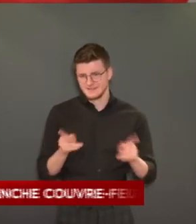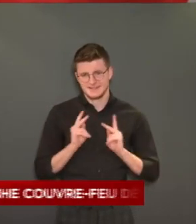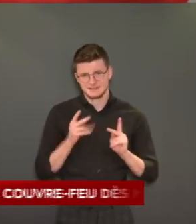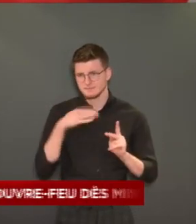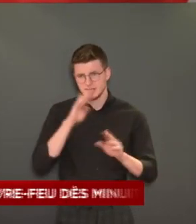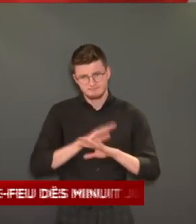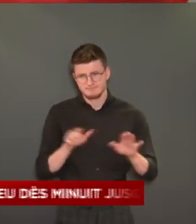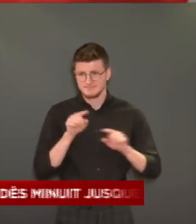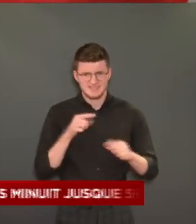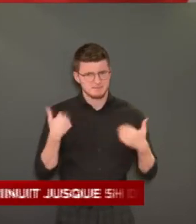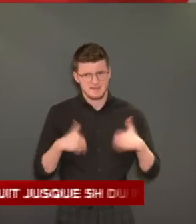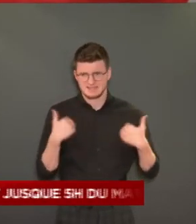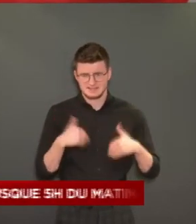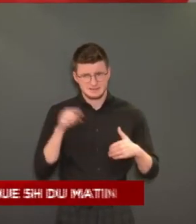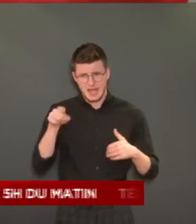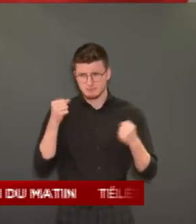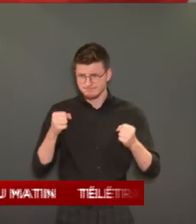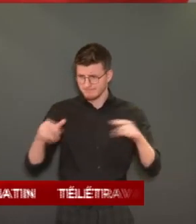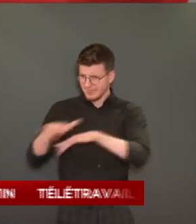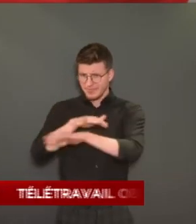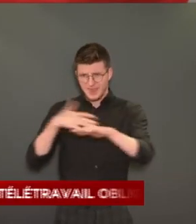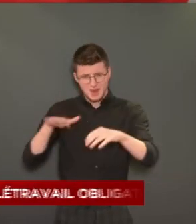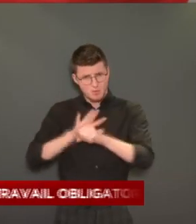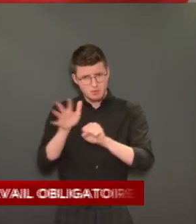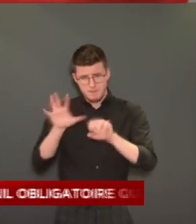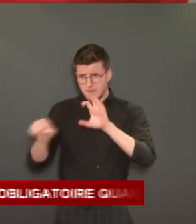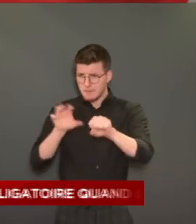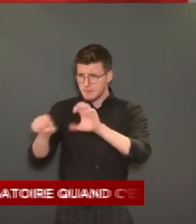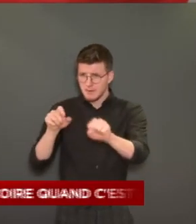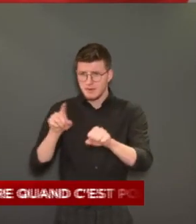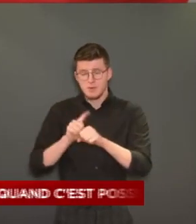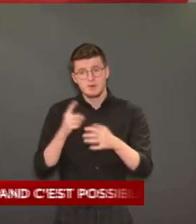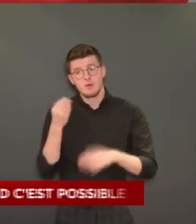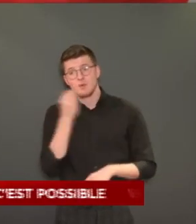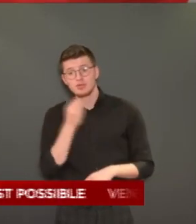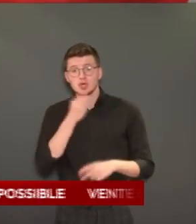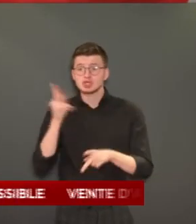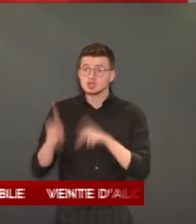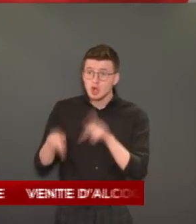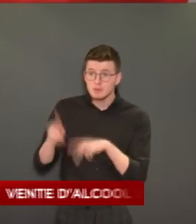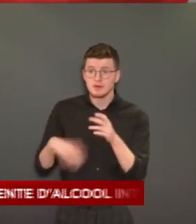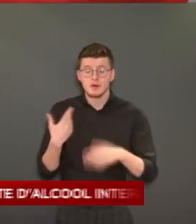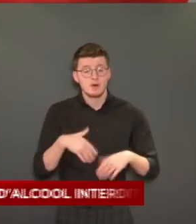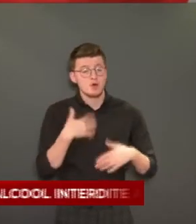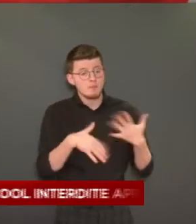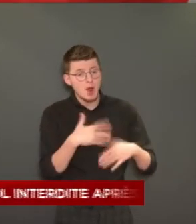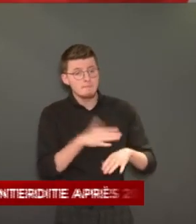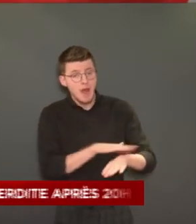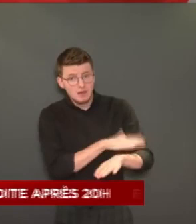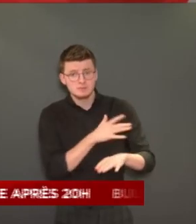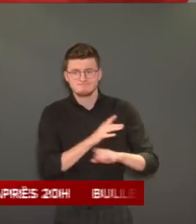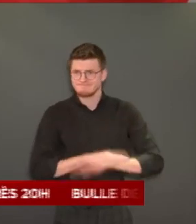non. C'est un endroit où le virus serait trop présent et ça vaudra pour tous les événements ou tous les petits marchés cet